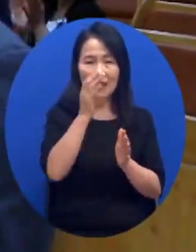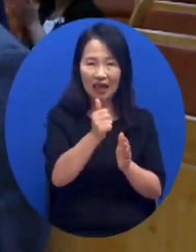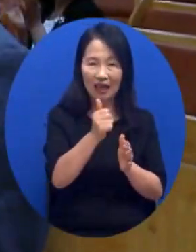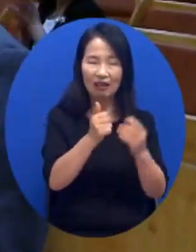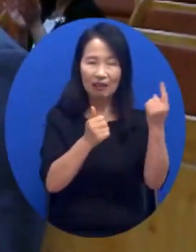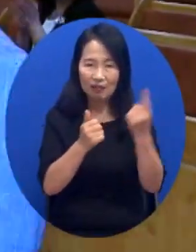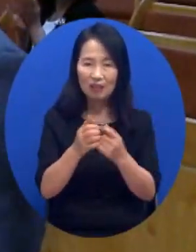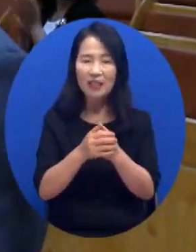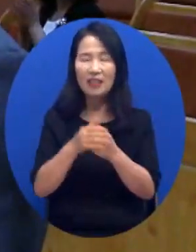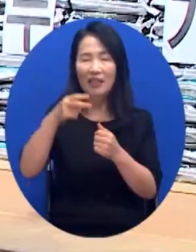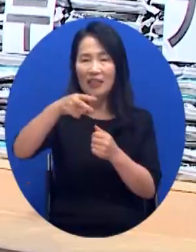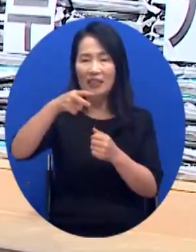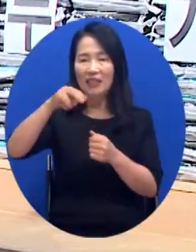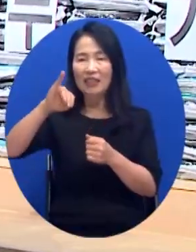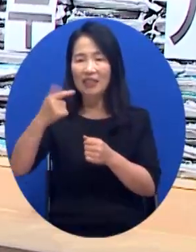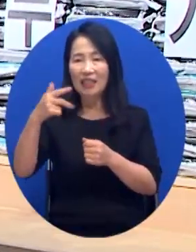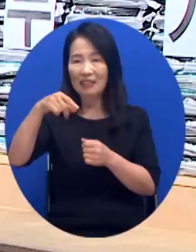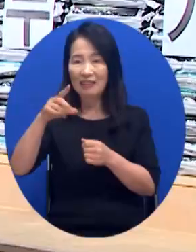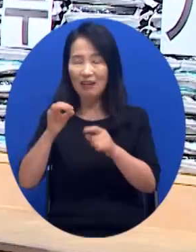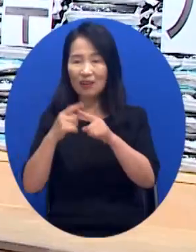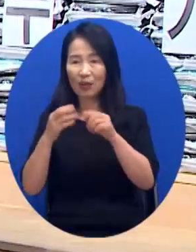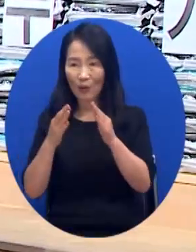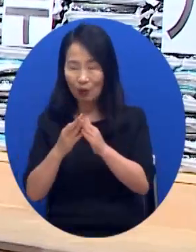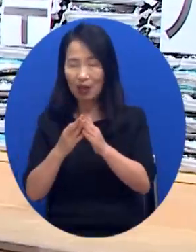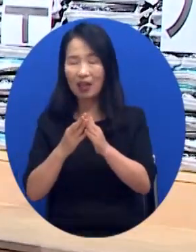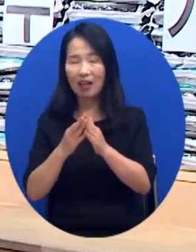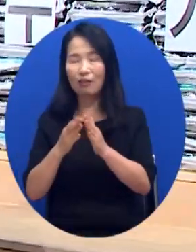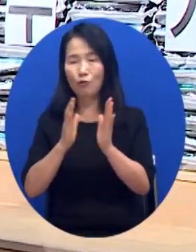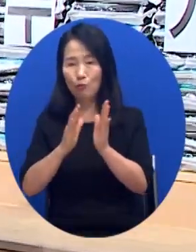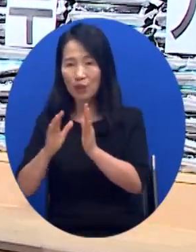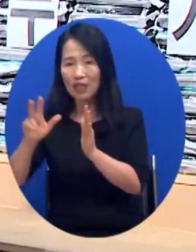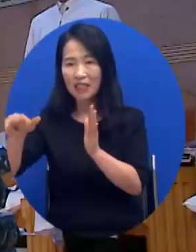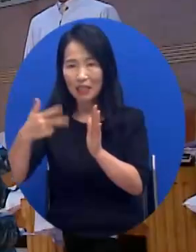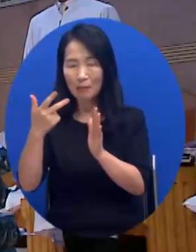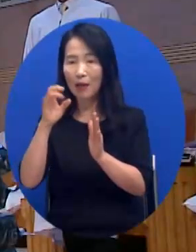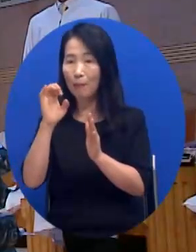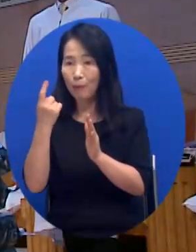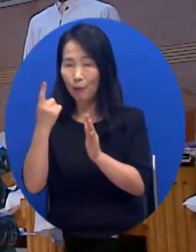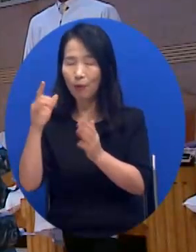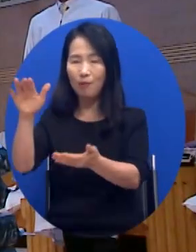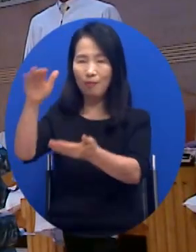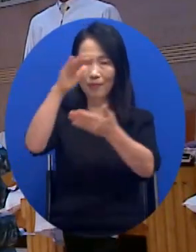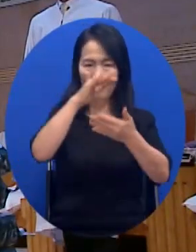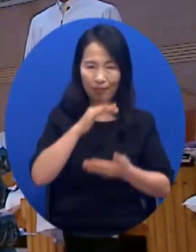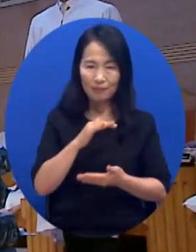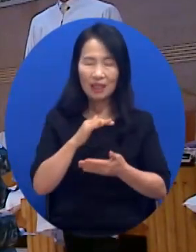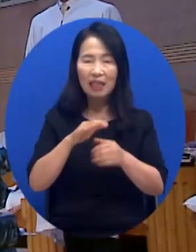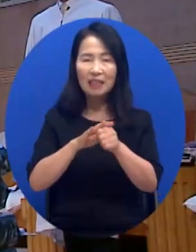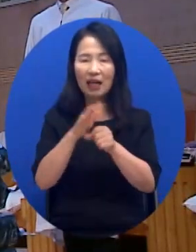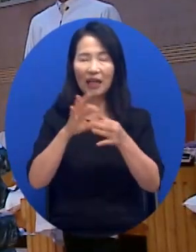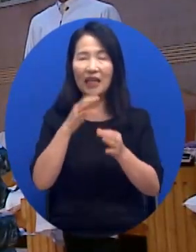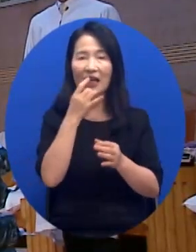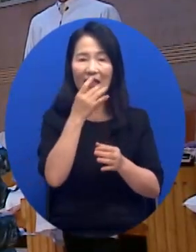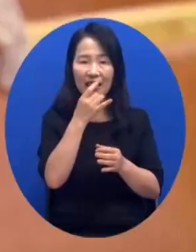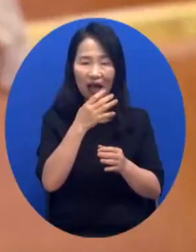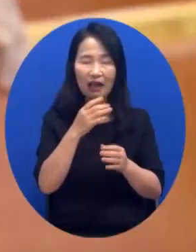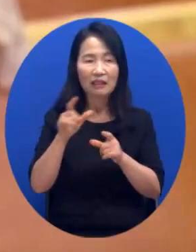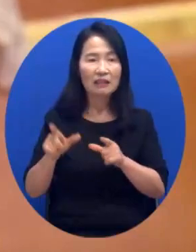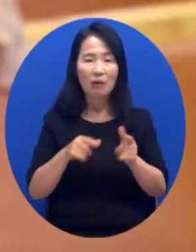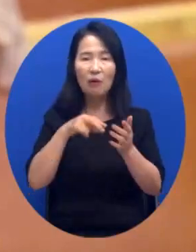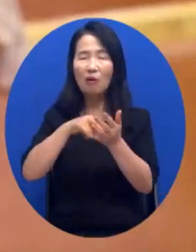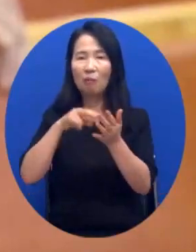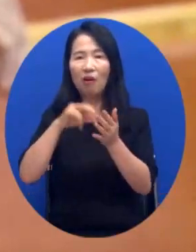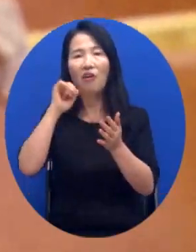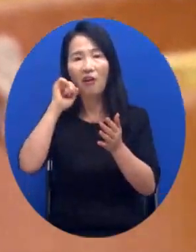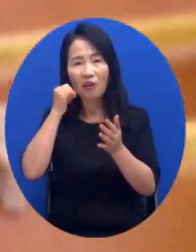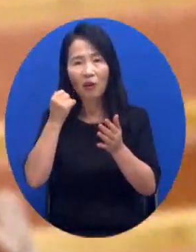춘천 신정교회 성도들이 마련한 700포의 사랑의 쌀을 전달받았으며 사랑의 쌀은 생활 형편이 어려운 소외